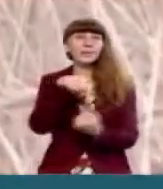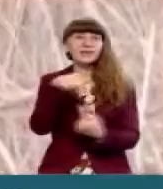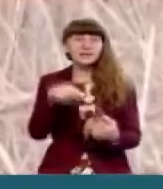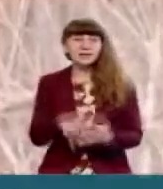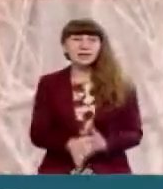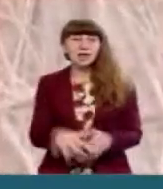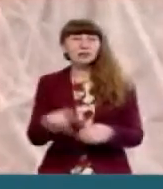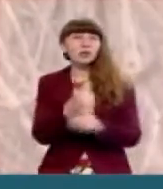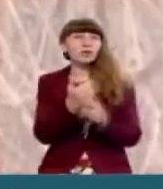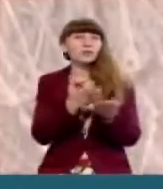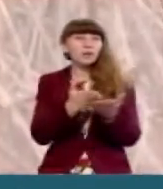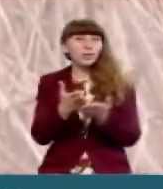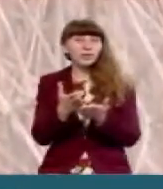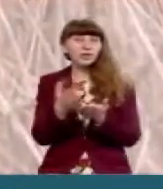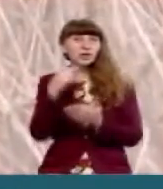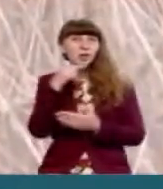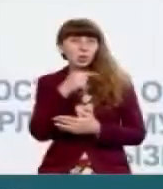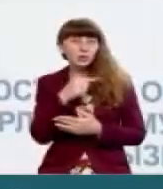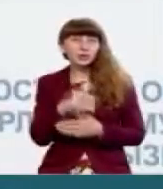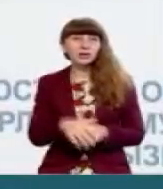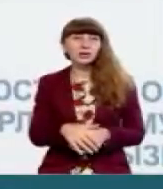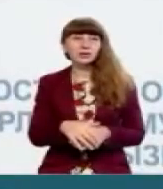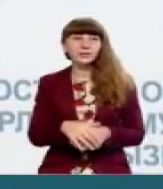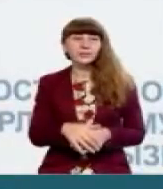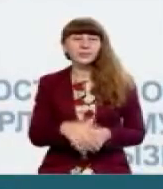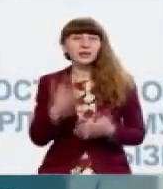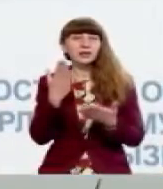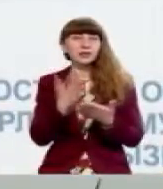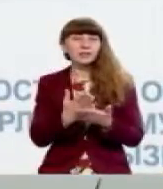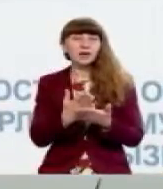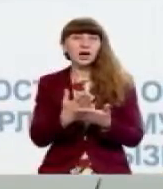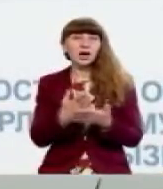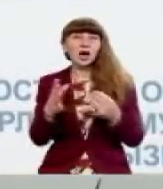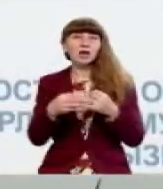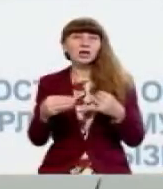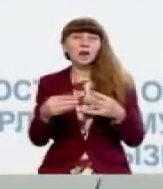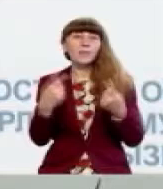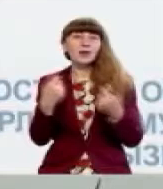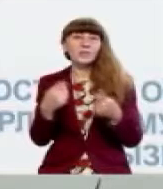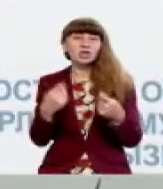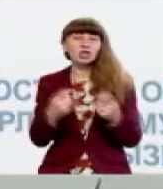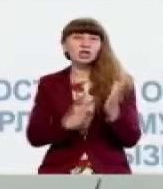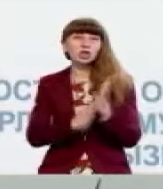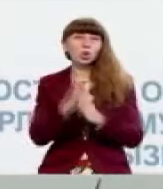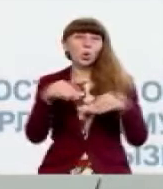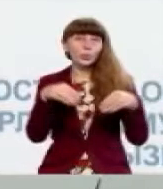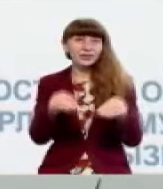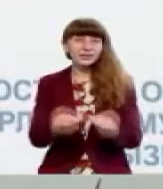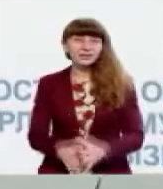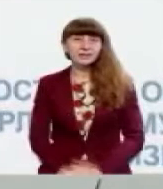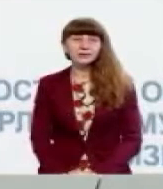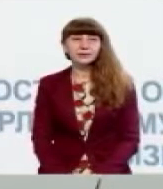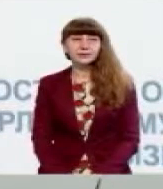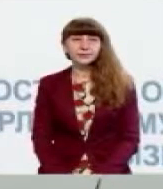4 миллиард 496 миллион теңгені құрап отыр. В текущем году аграриями района посеяно 208 800